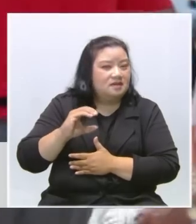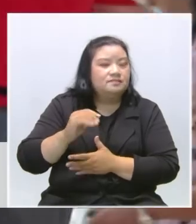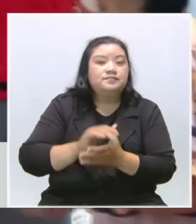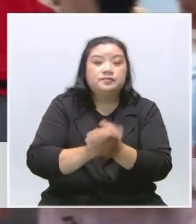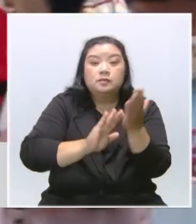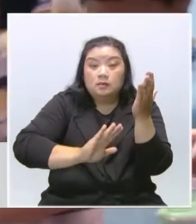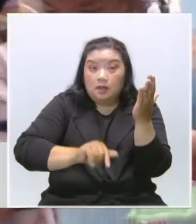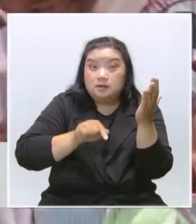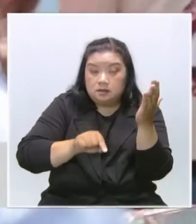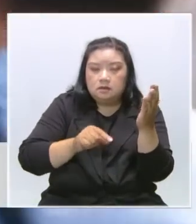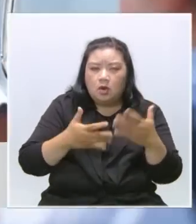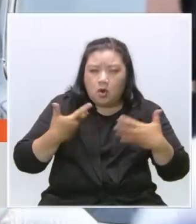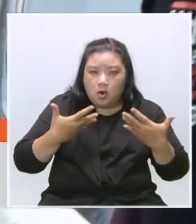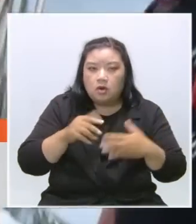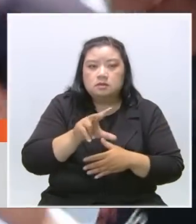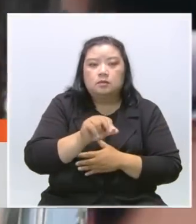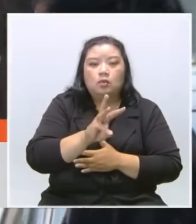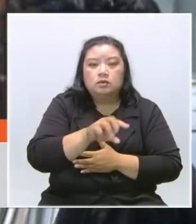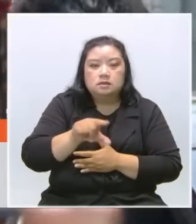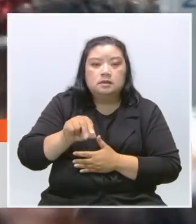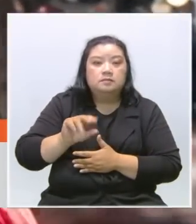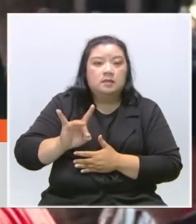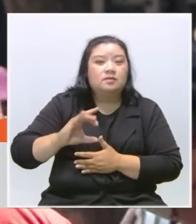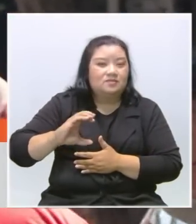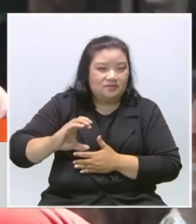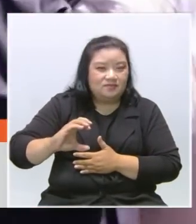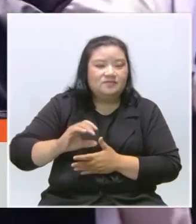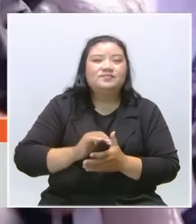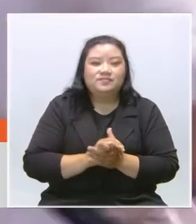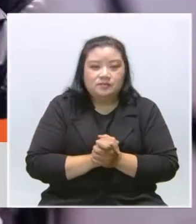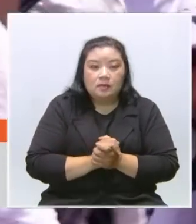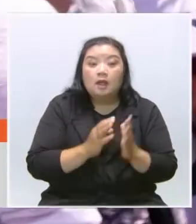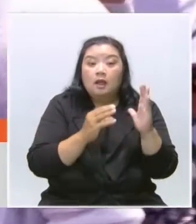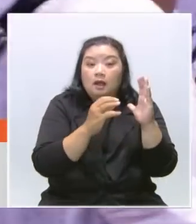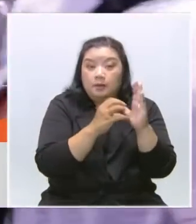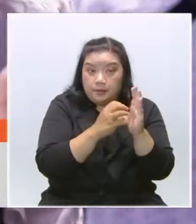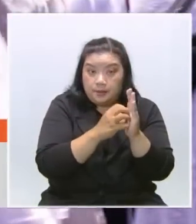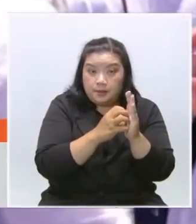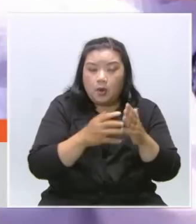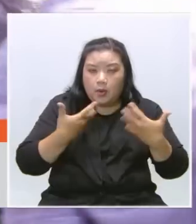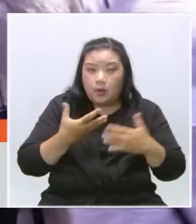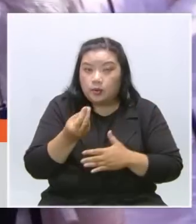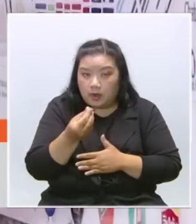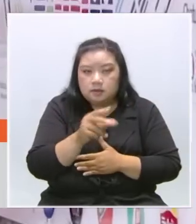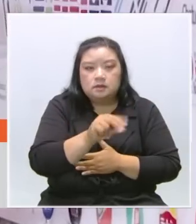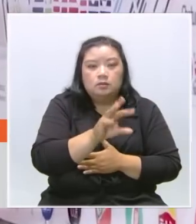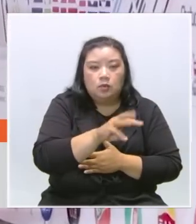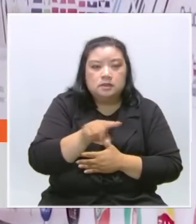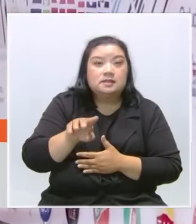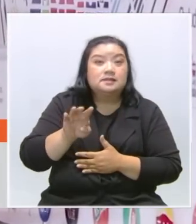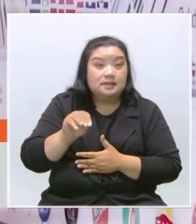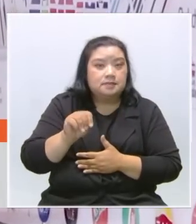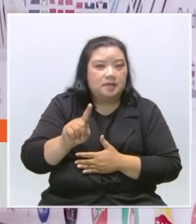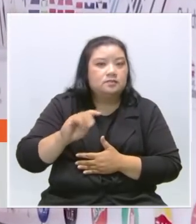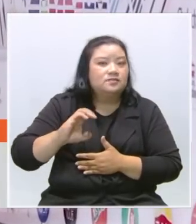พักลางอุภพูิสูงสุดiens อ